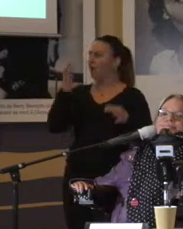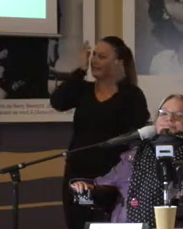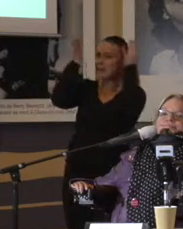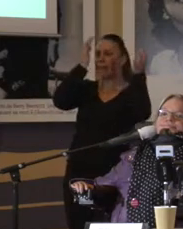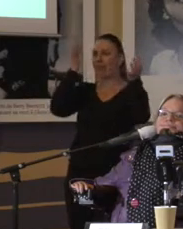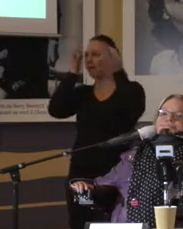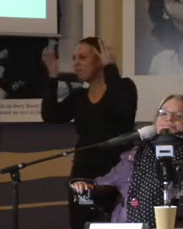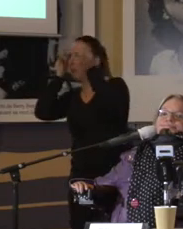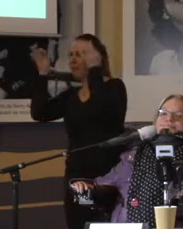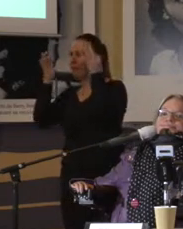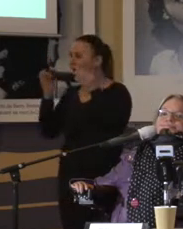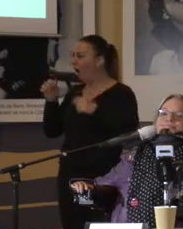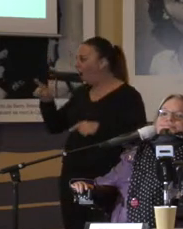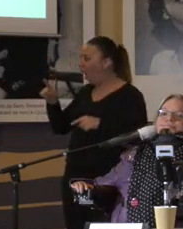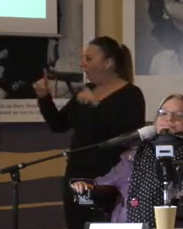Et